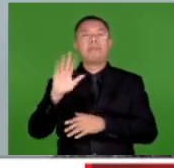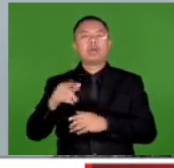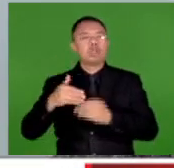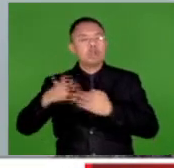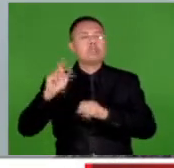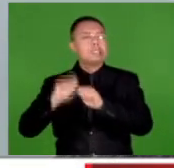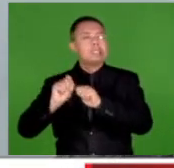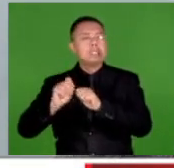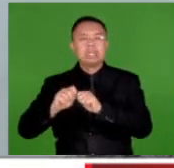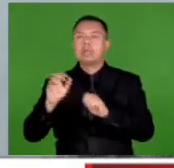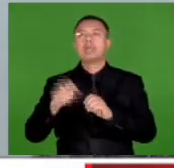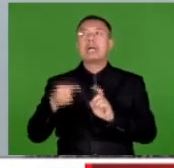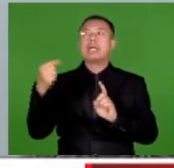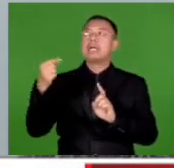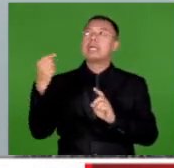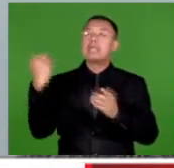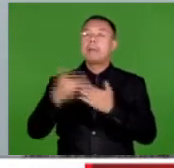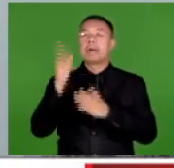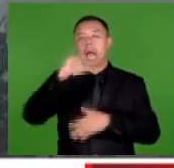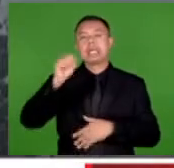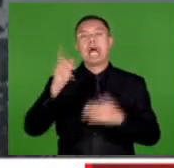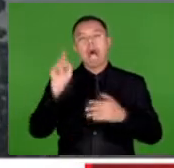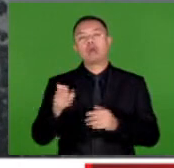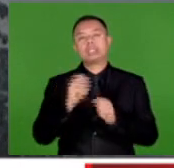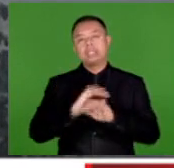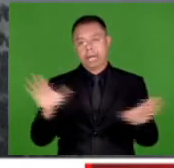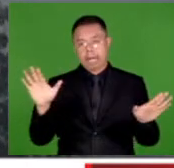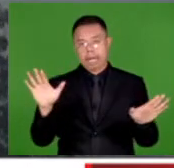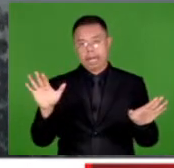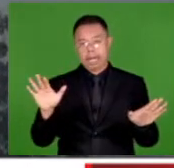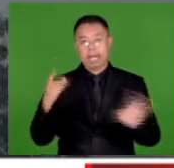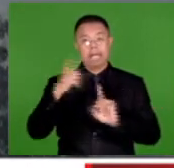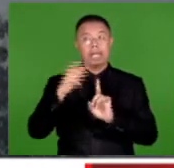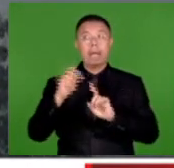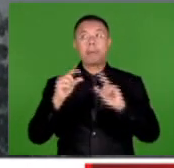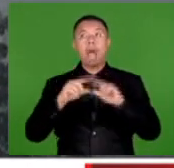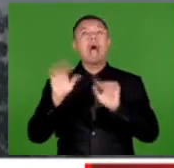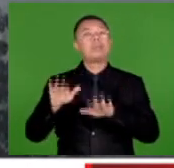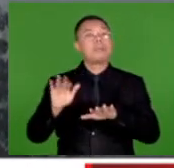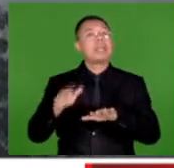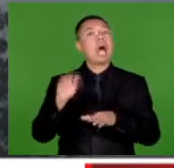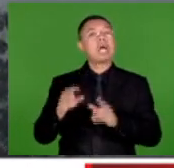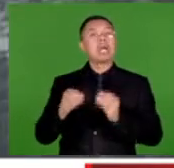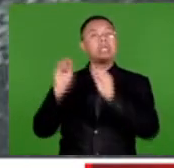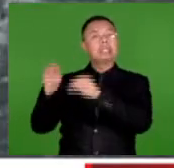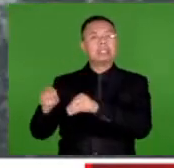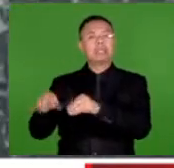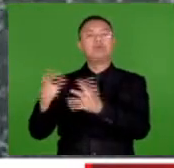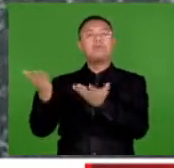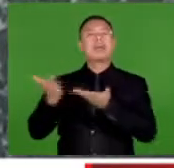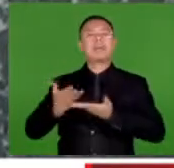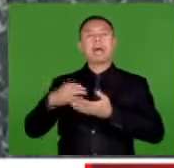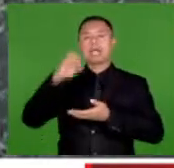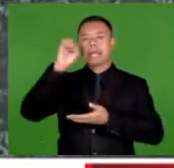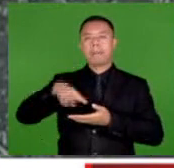terus dikerjakan dan ditargetkan selesai hari ini. TPA alternatif ini akan difungsikan untuk menampung sampah